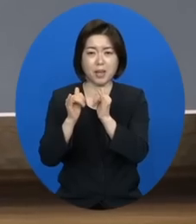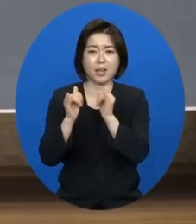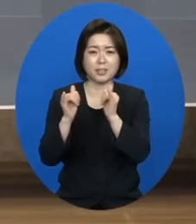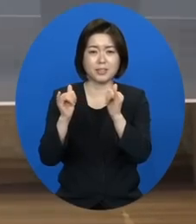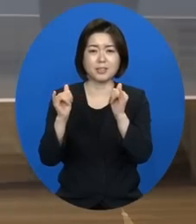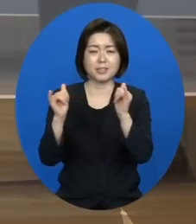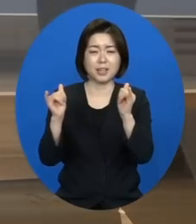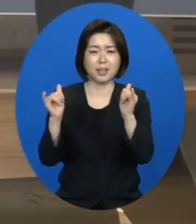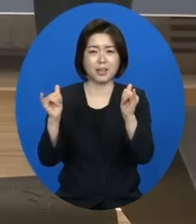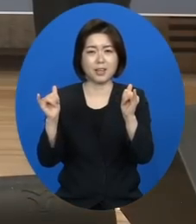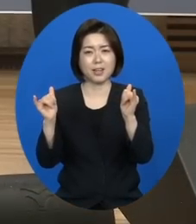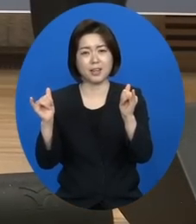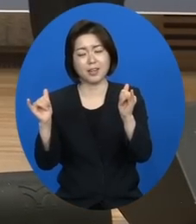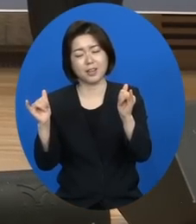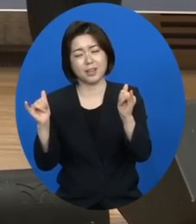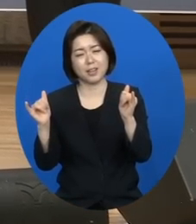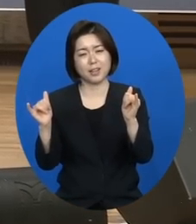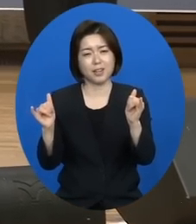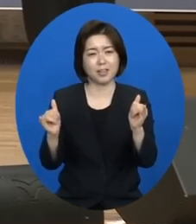동참하는 자